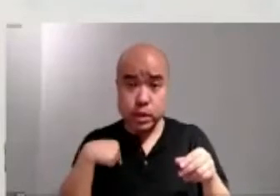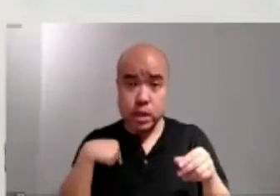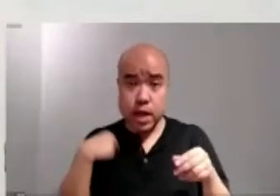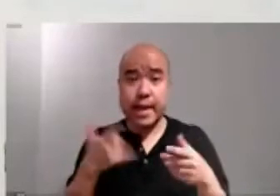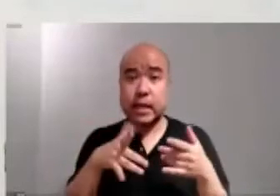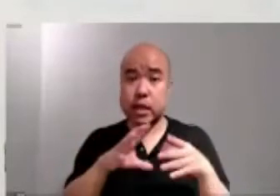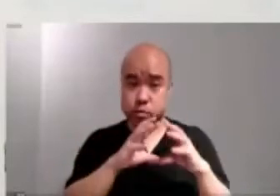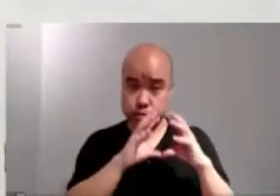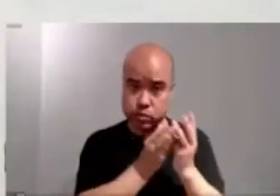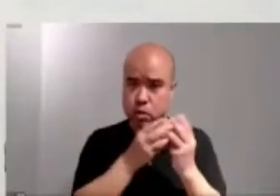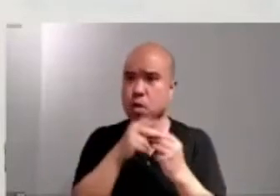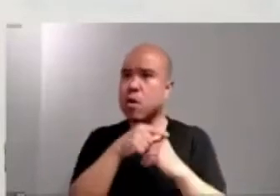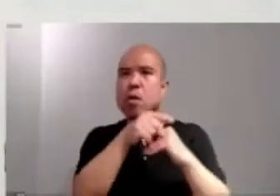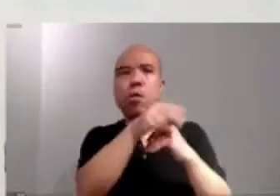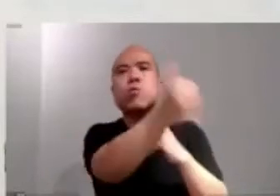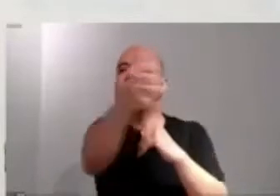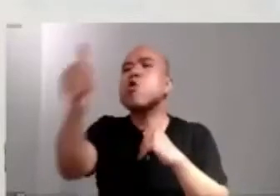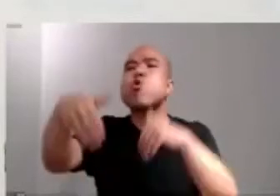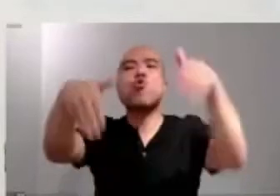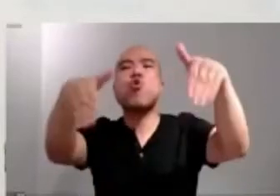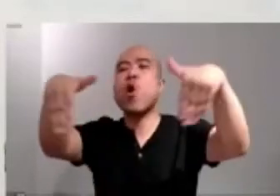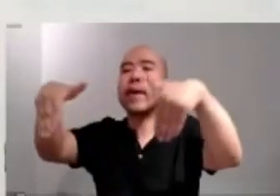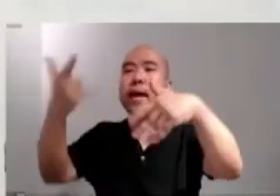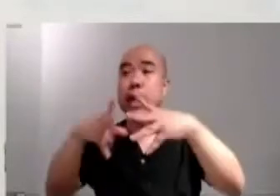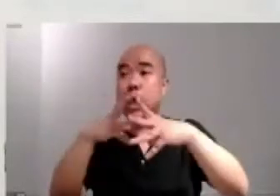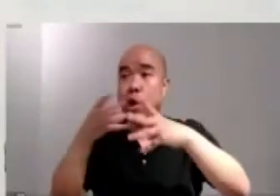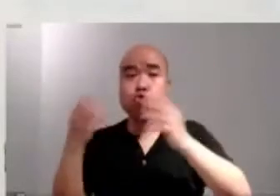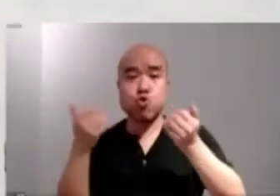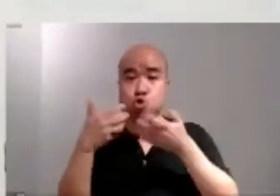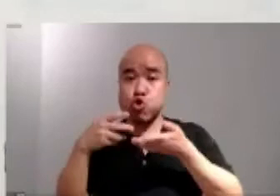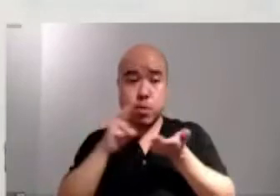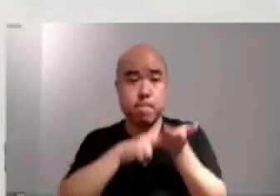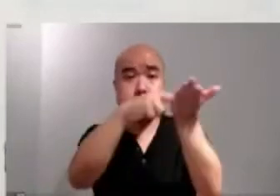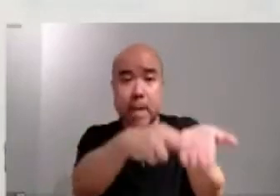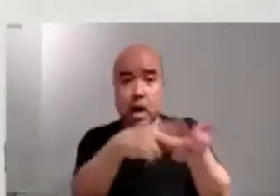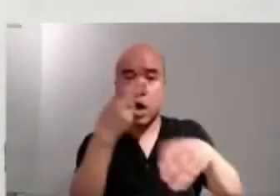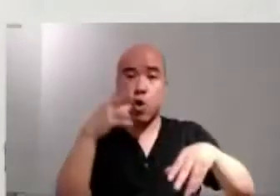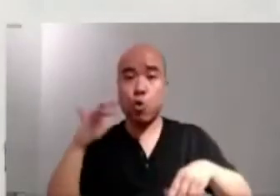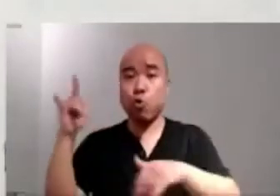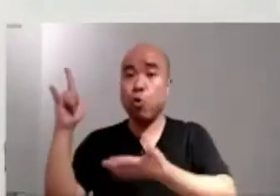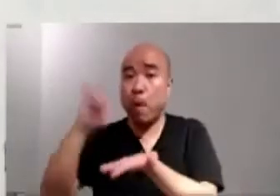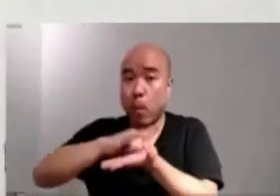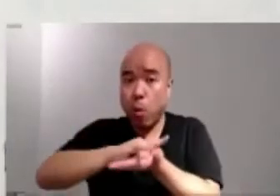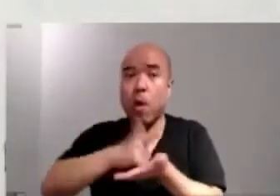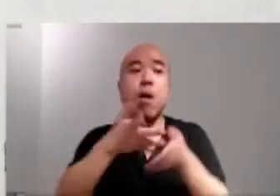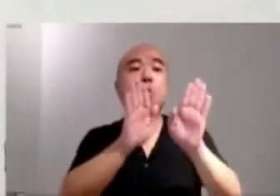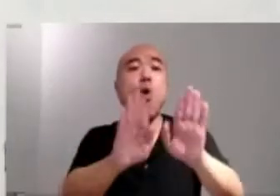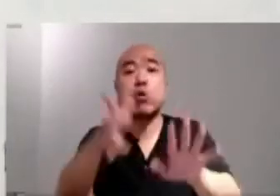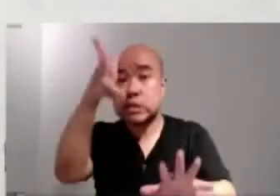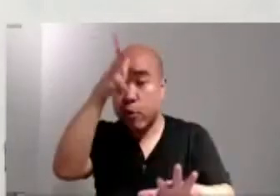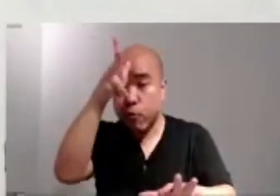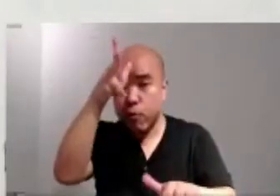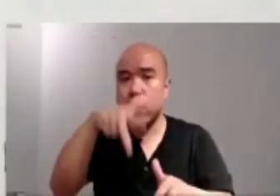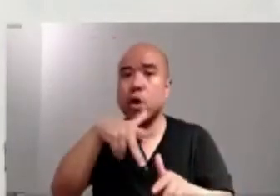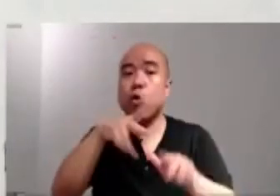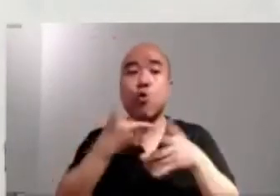世界嗰度搜羅唔同嘅醫療物資，去寄翻俾中國，尤其是武漢嗰度去支持當地嘅政府同埋當地嘅醫